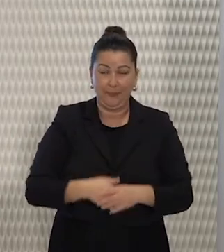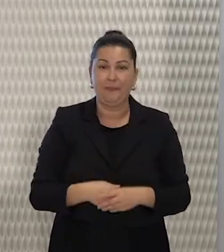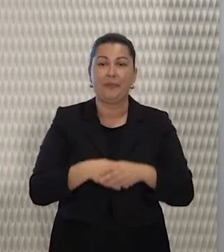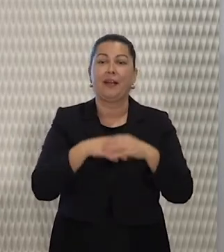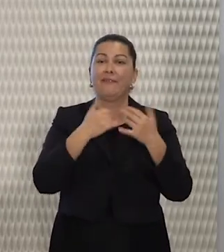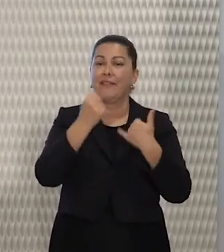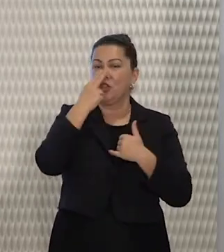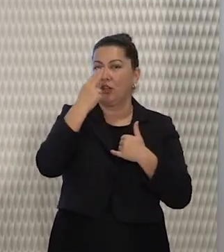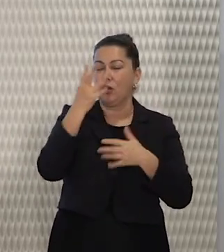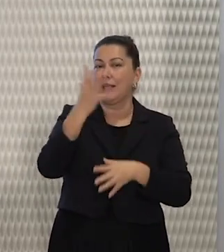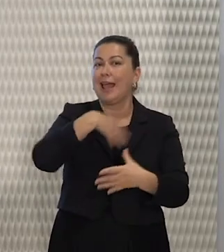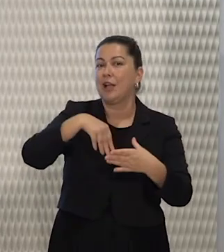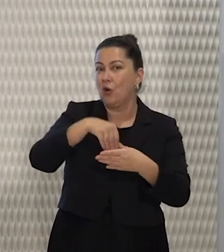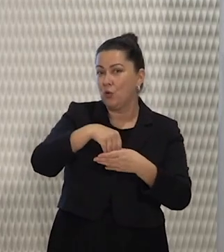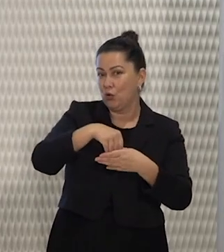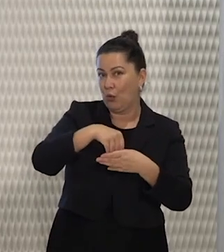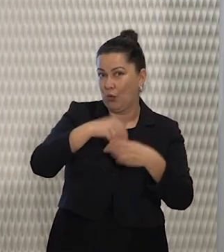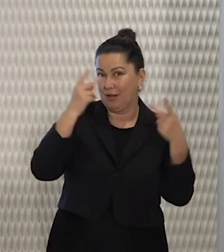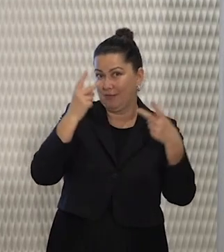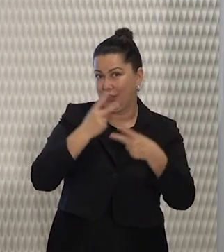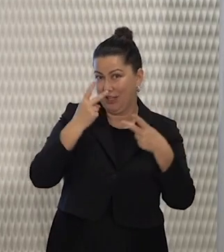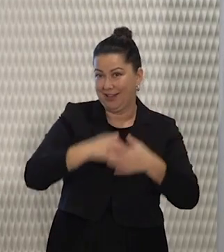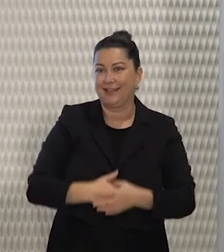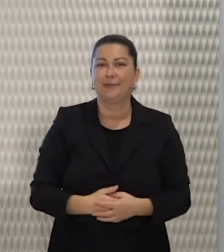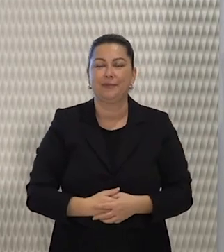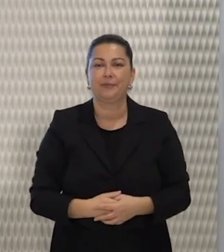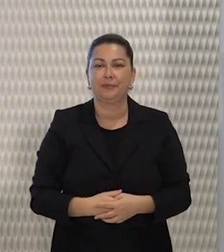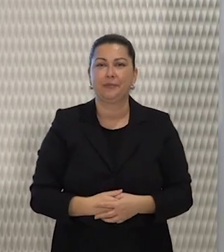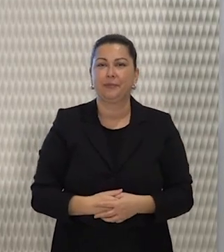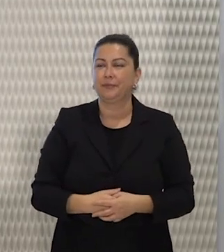wie Inklusion verstanden werden kann.